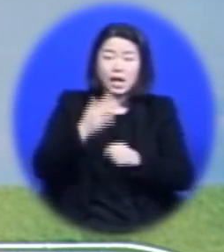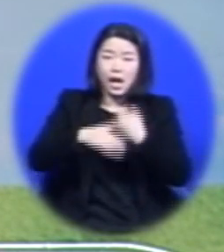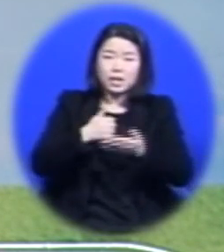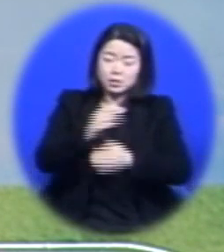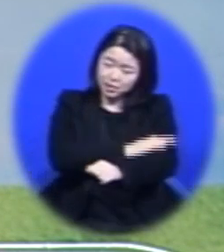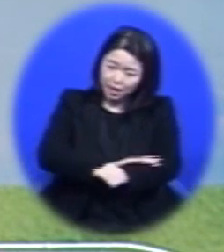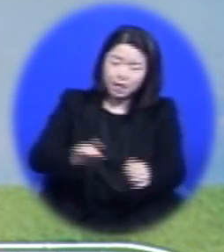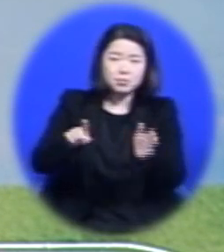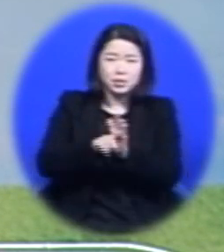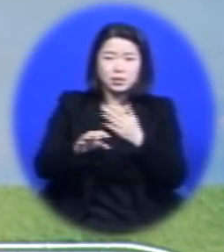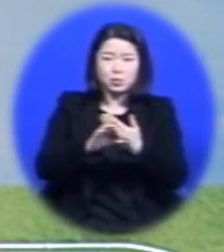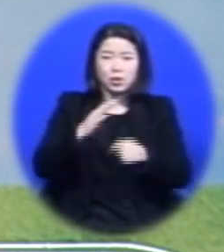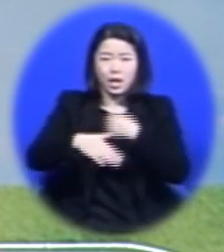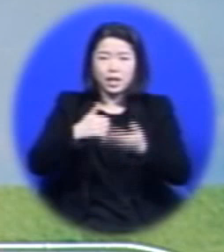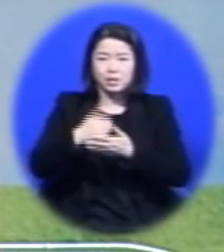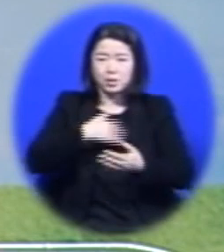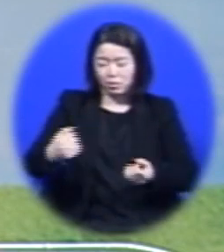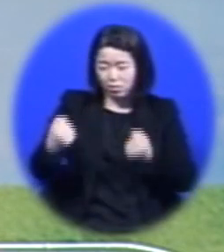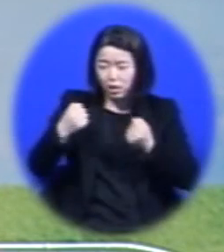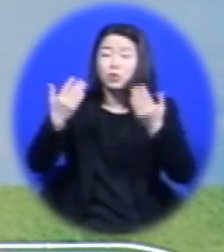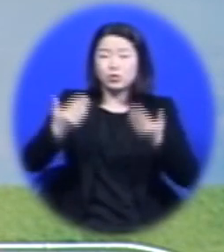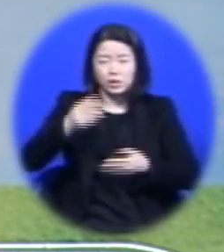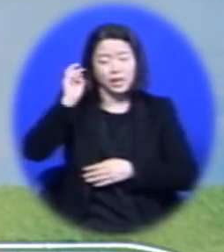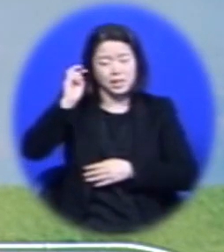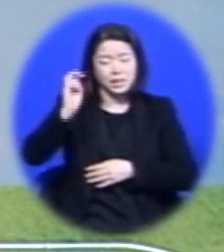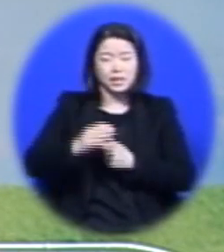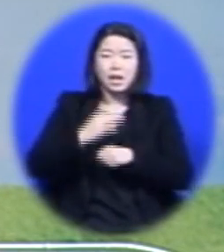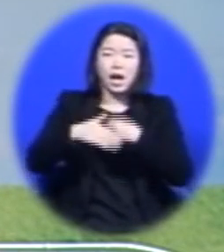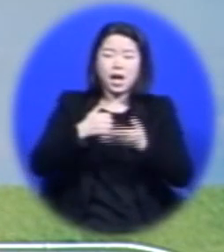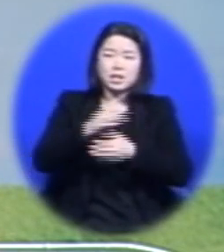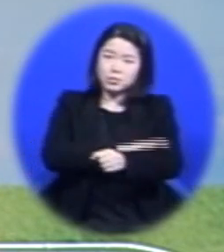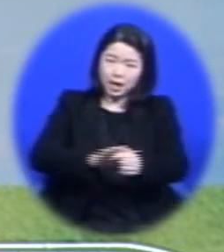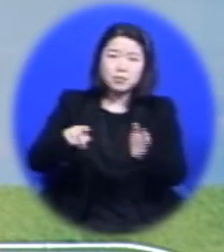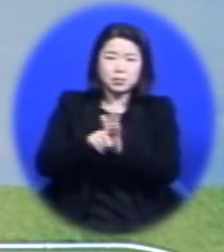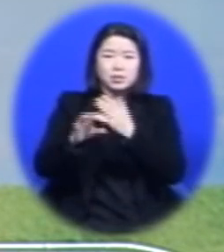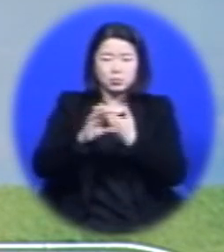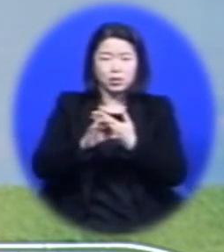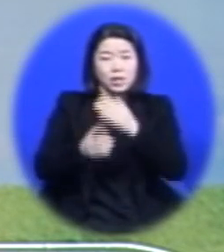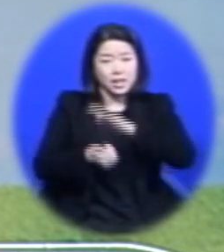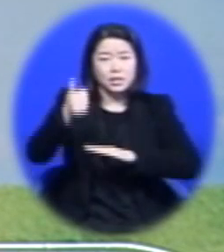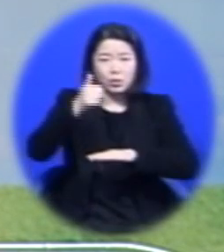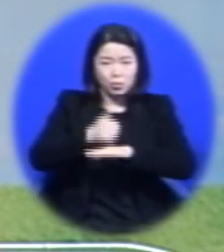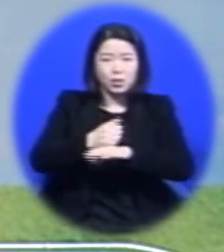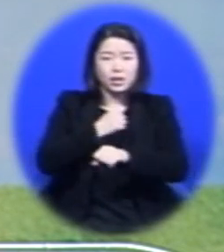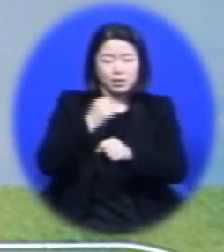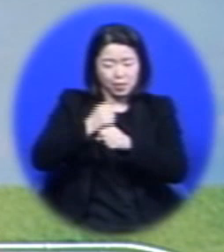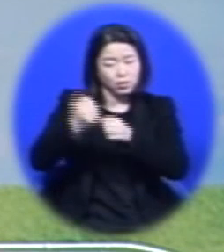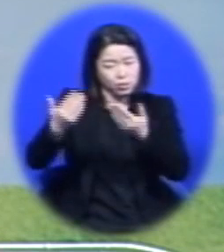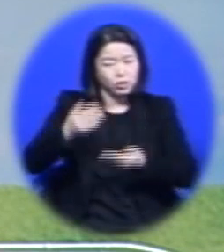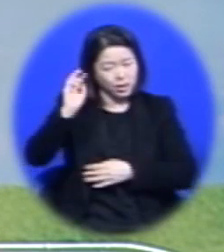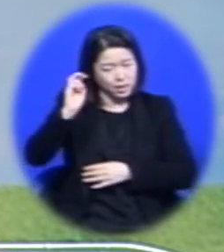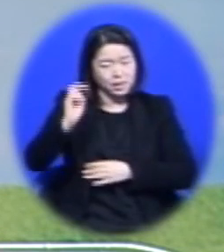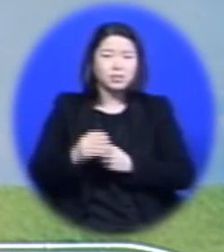잘 믿으면 하나님이 건강도 주시겠지 하나님을 잘 믿으면 성공하게 해 주시겠지